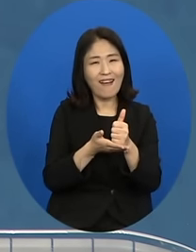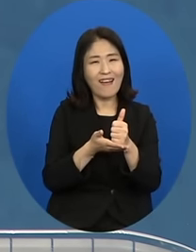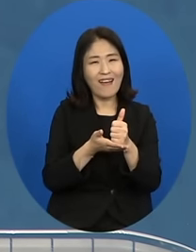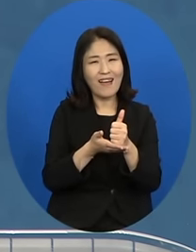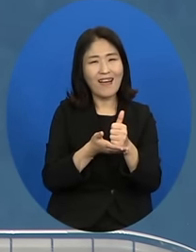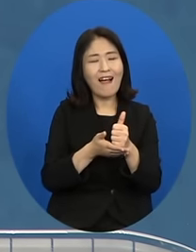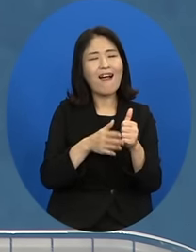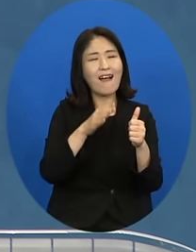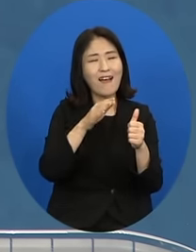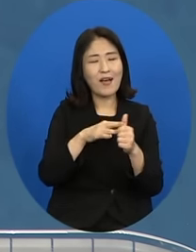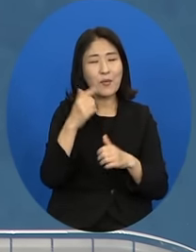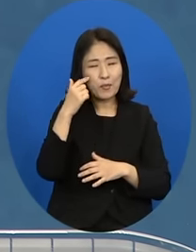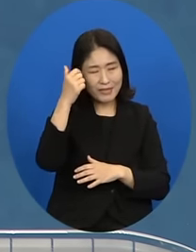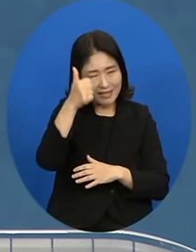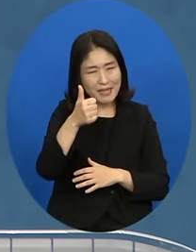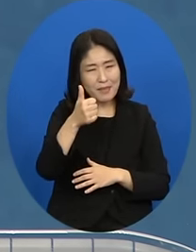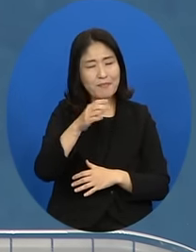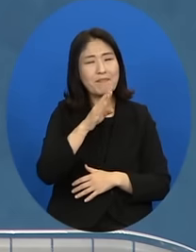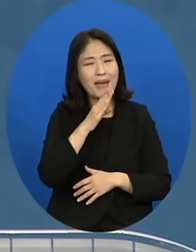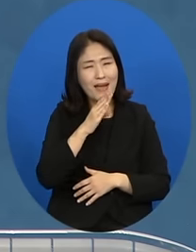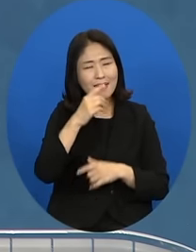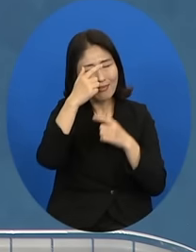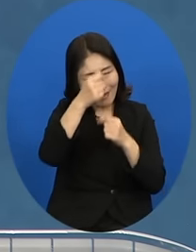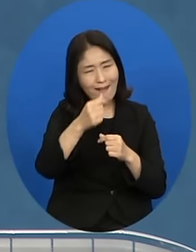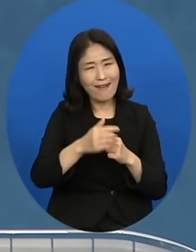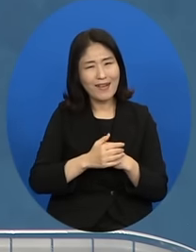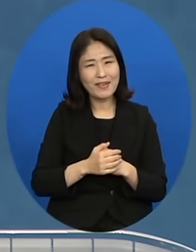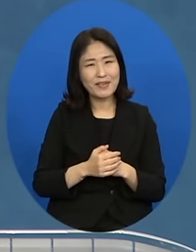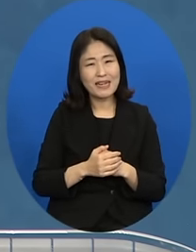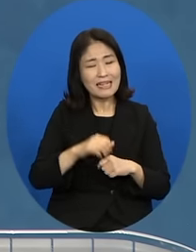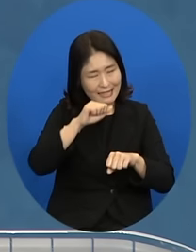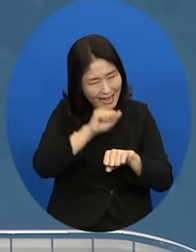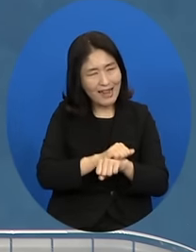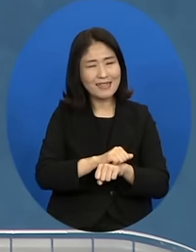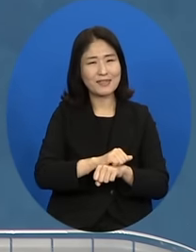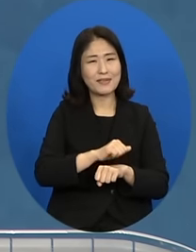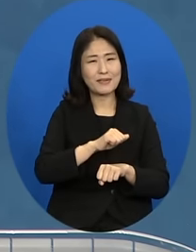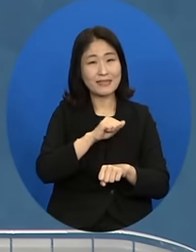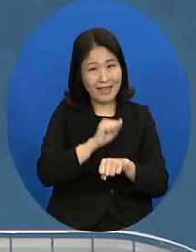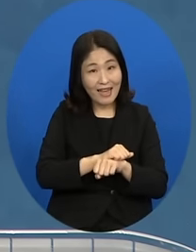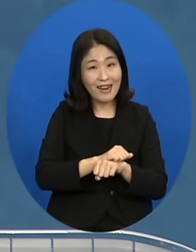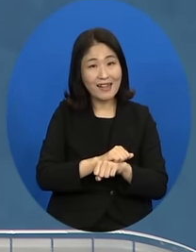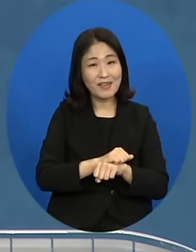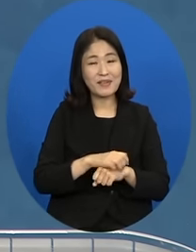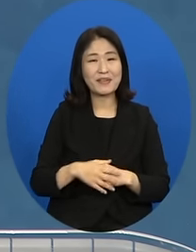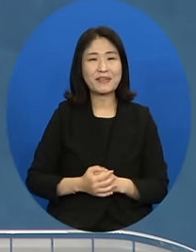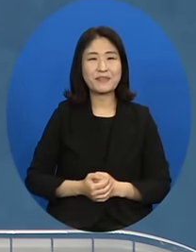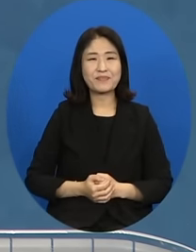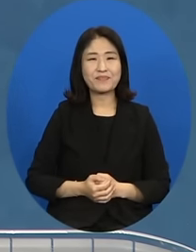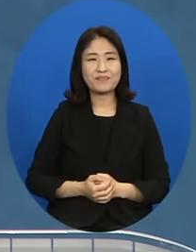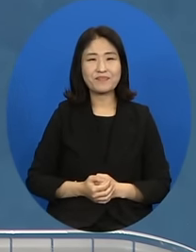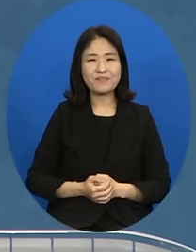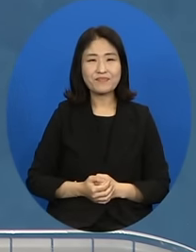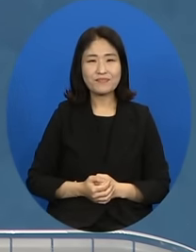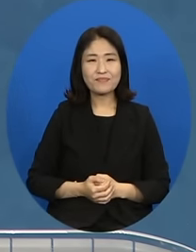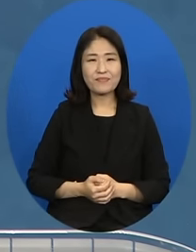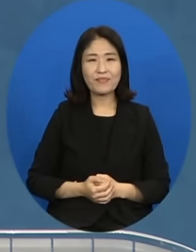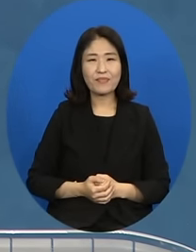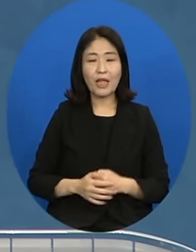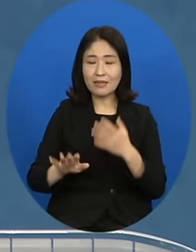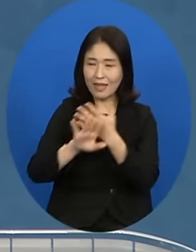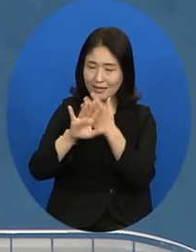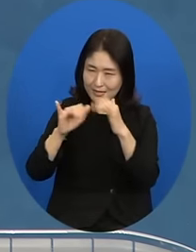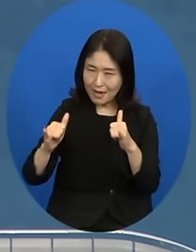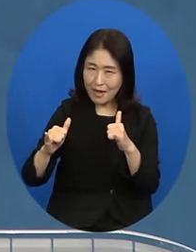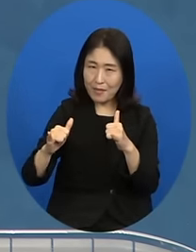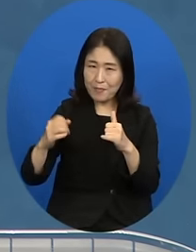최 목사에게 딱인 것 같아. 잘 됐어. 잘할 거야. 이런 분들도 계셨고요. 그런데 더 많은